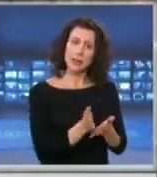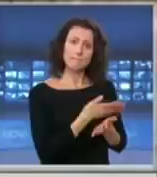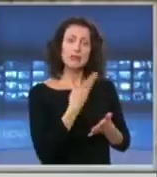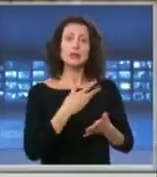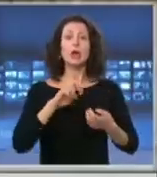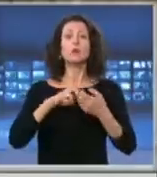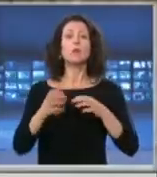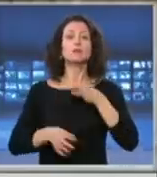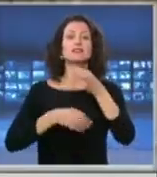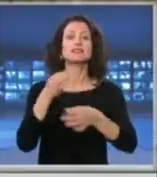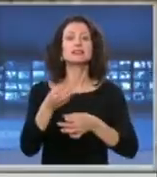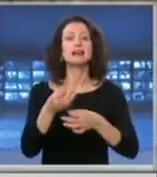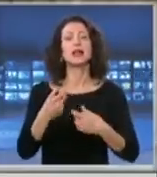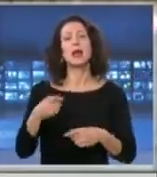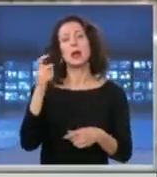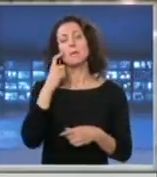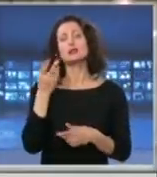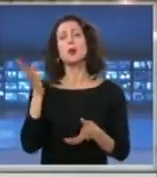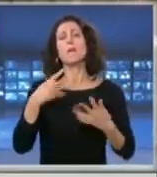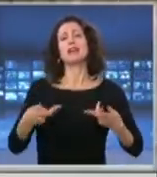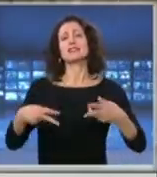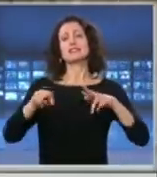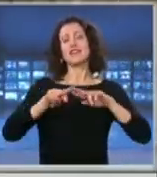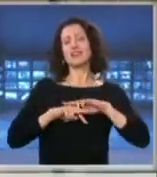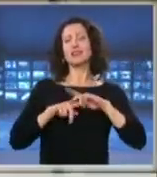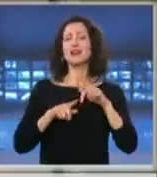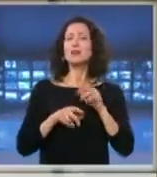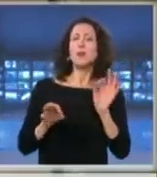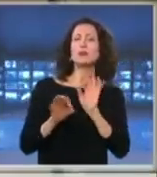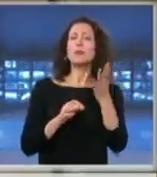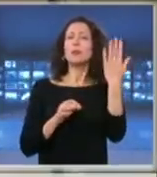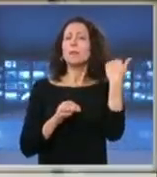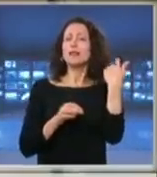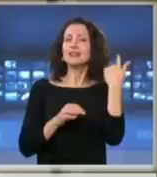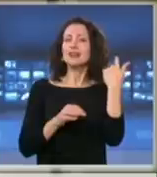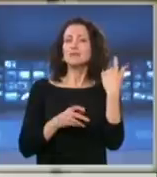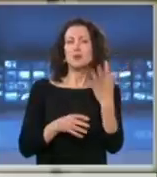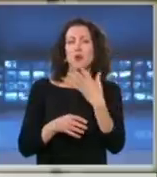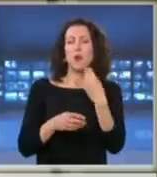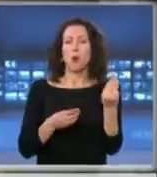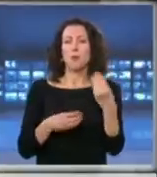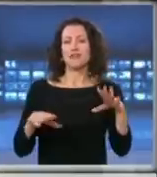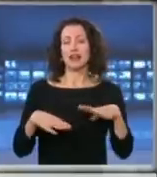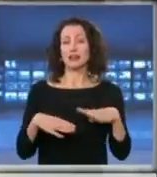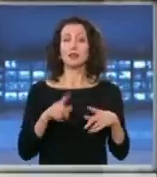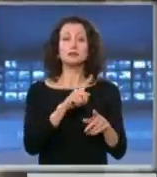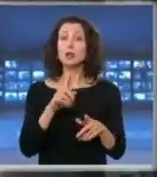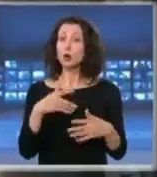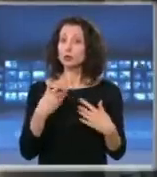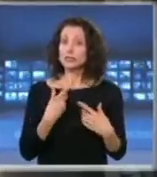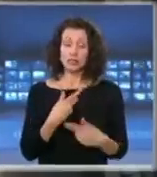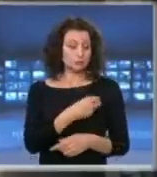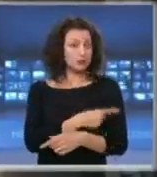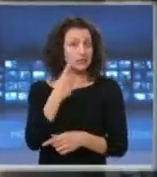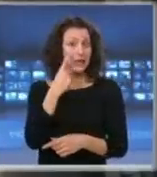да се превърне в това курортно градче, което си беше. Всеки, който желая да се подложи на тест в Банско, първо трябва да се свърже